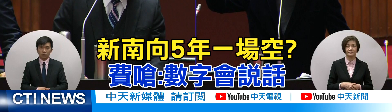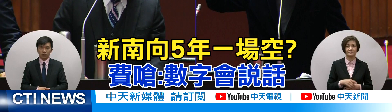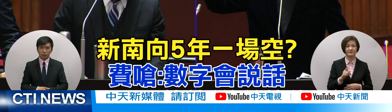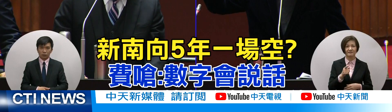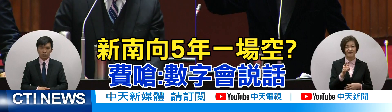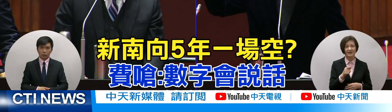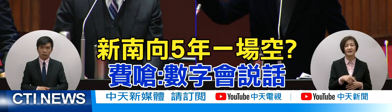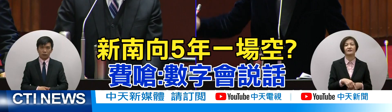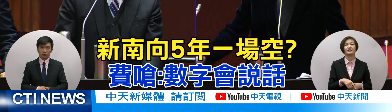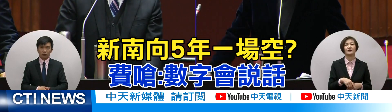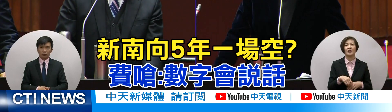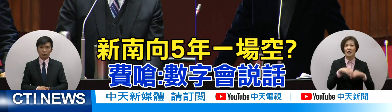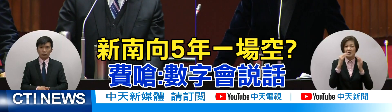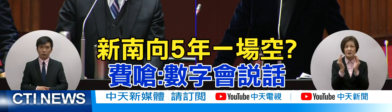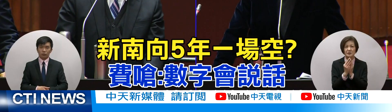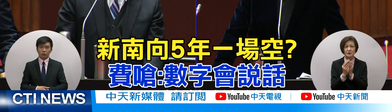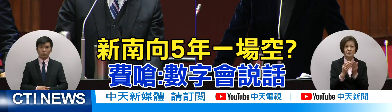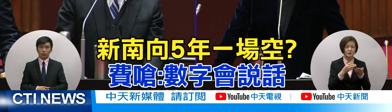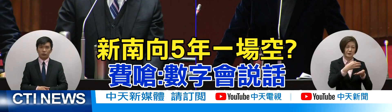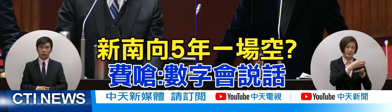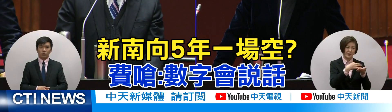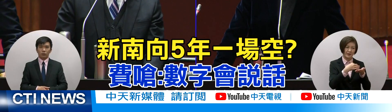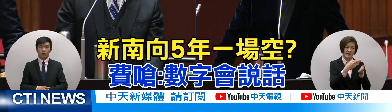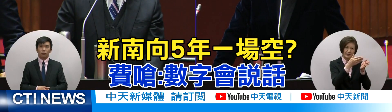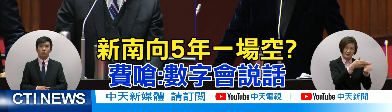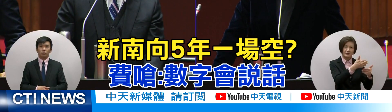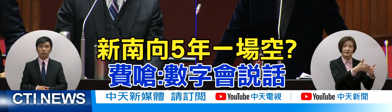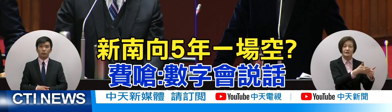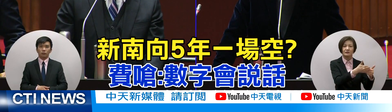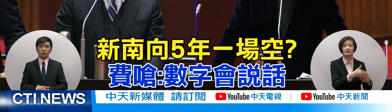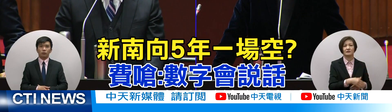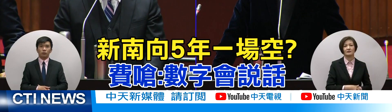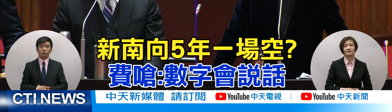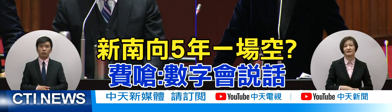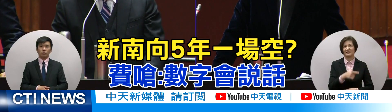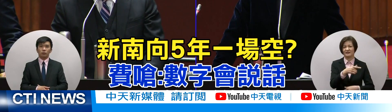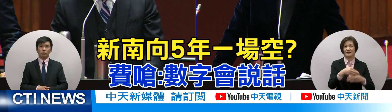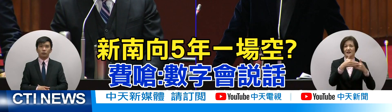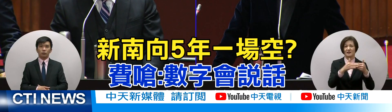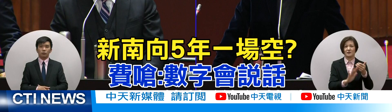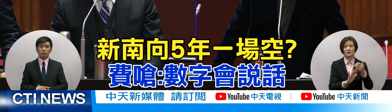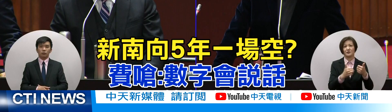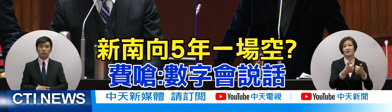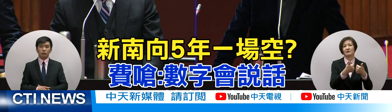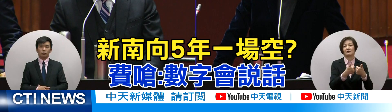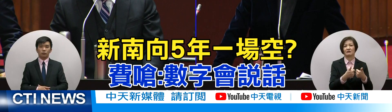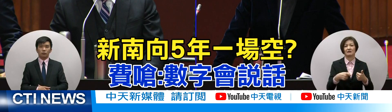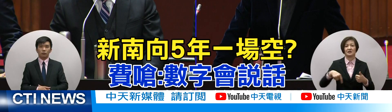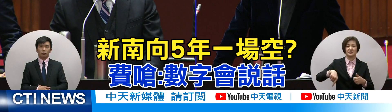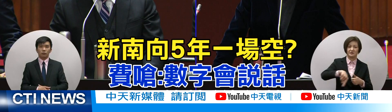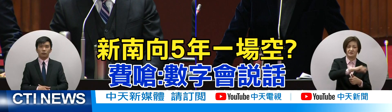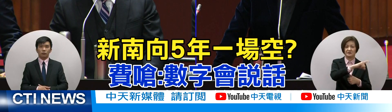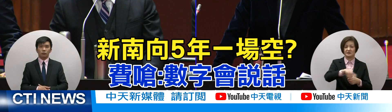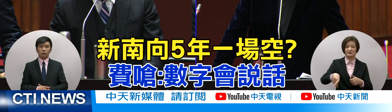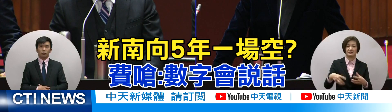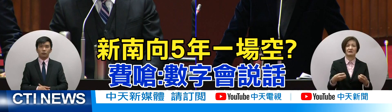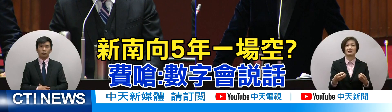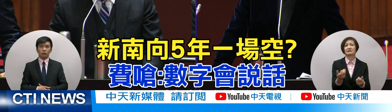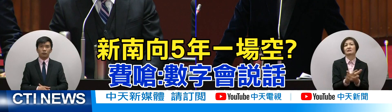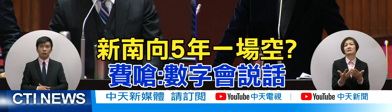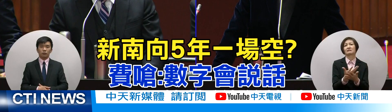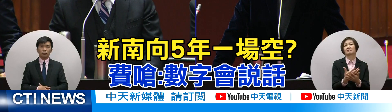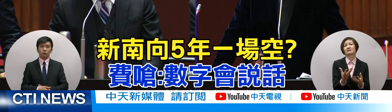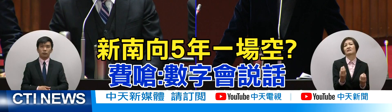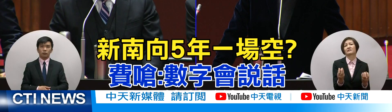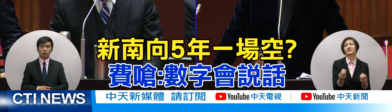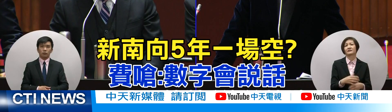那么全部集中在中国大陆的市场上，你们的陆委会呢，也不跟人家去打交道，你们的陆委